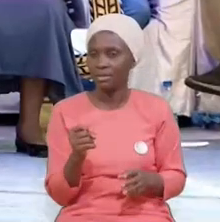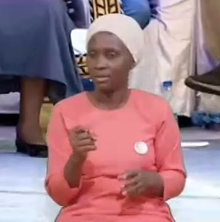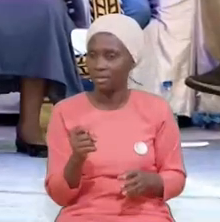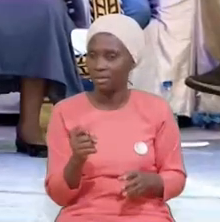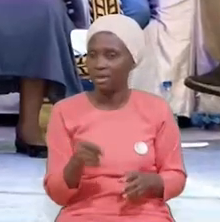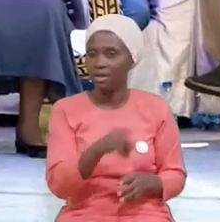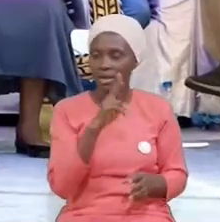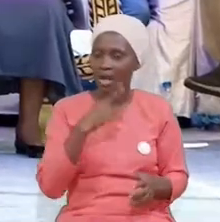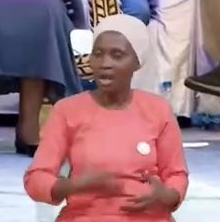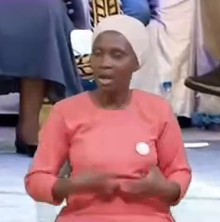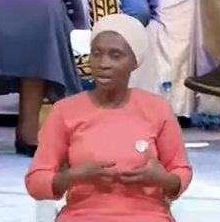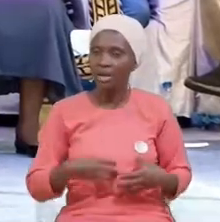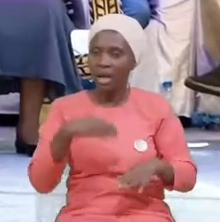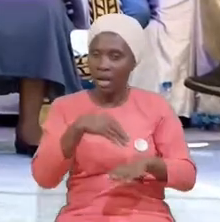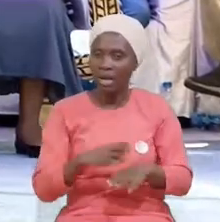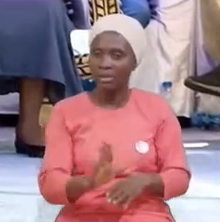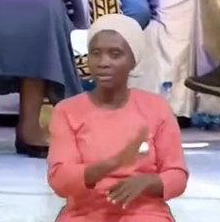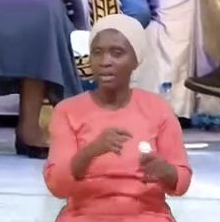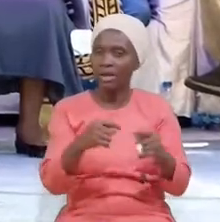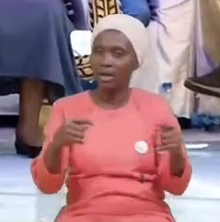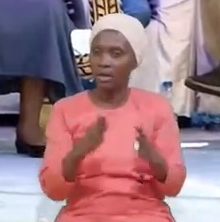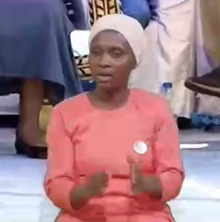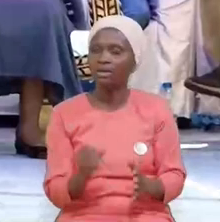Ils sont même en colère contre leurs ennemis.